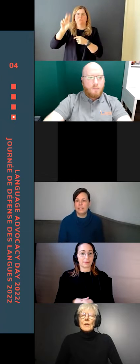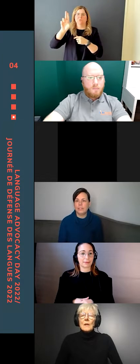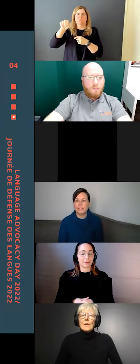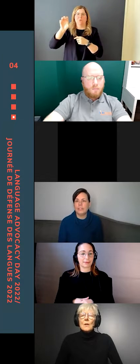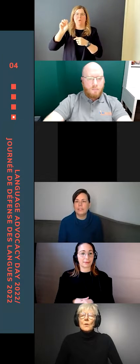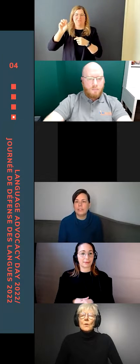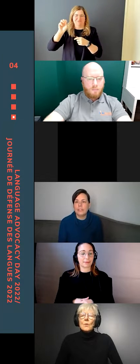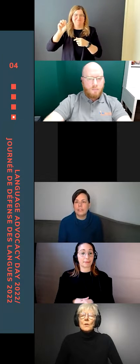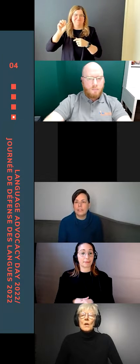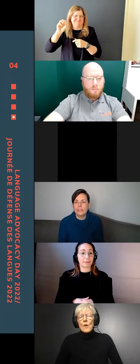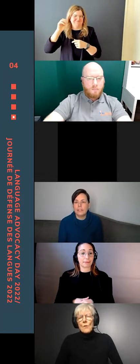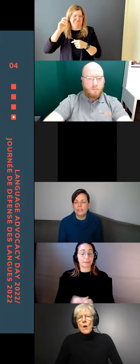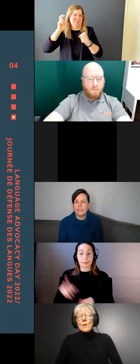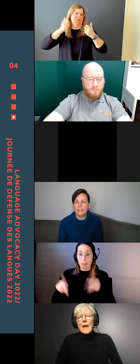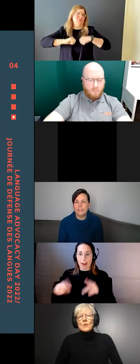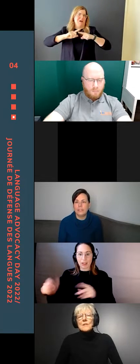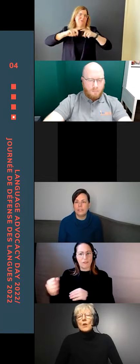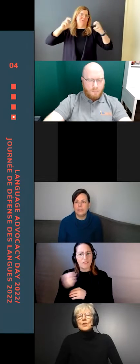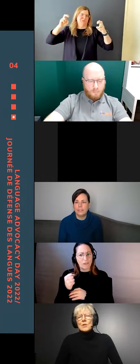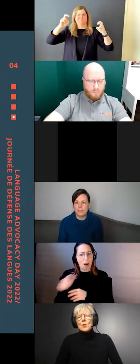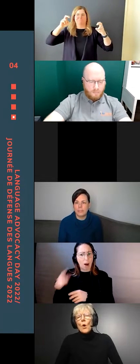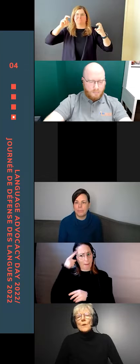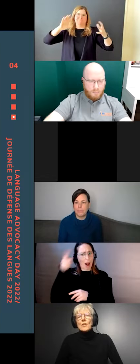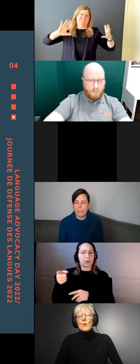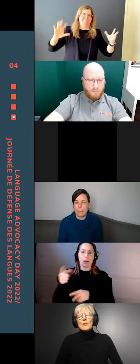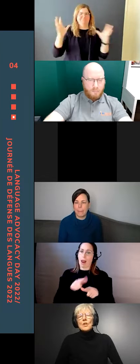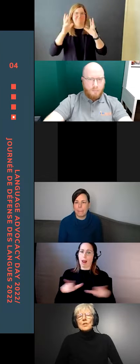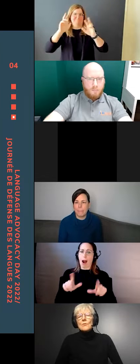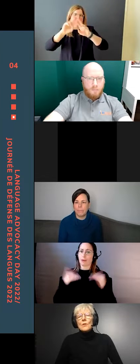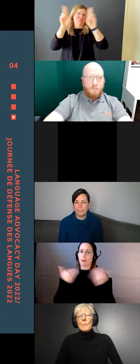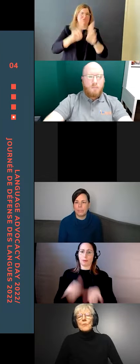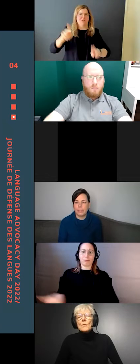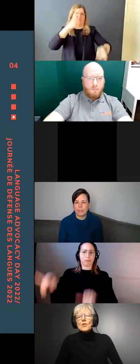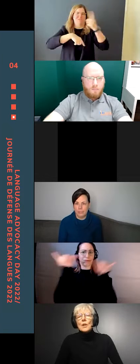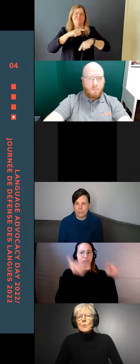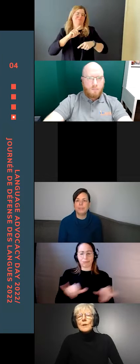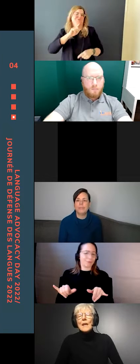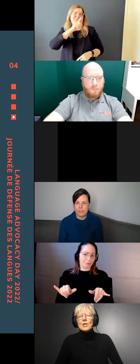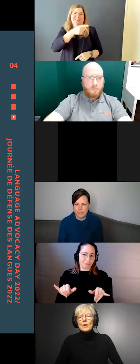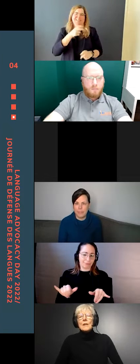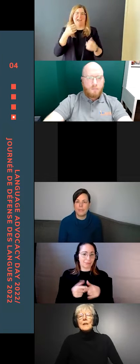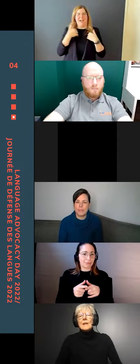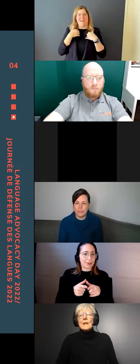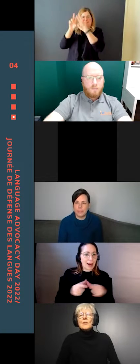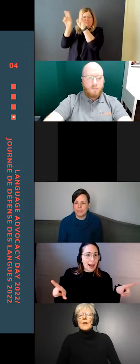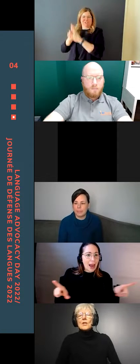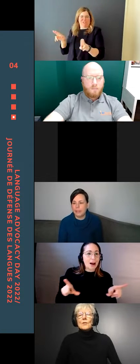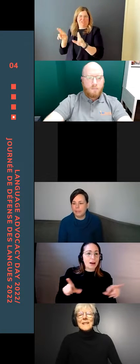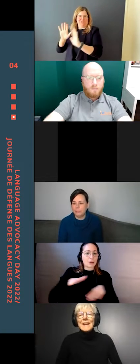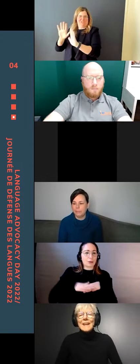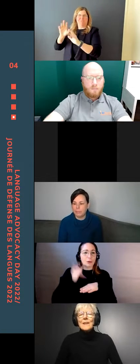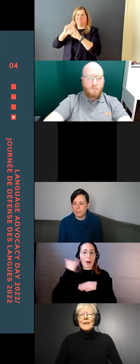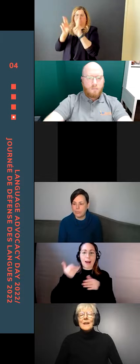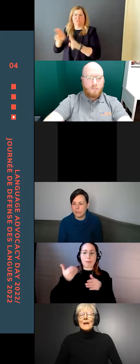Et souvent, les gens pensent que les langues sont universelles. Il y a les langues